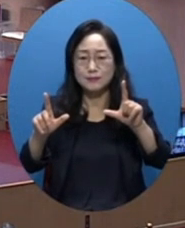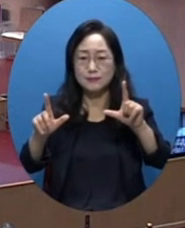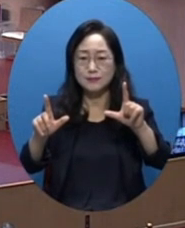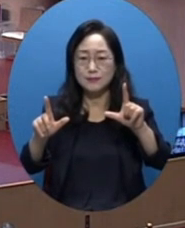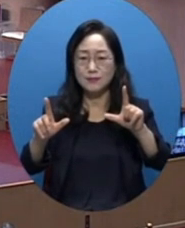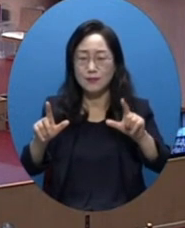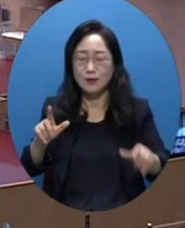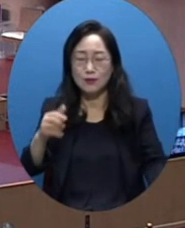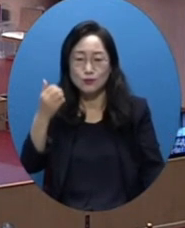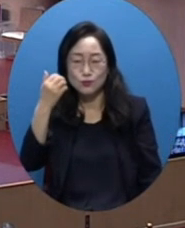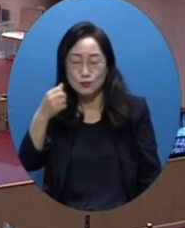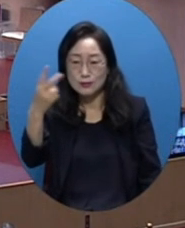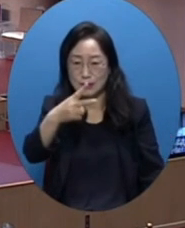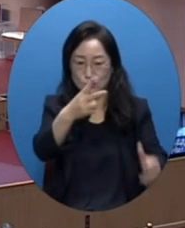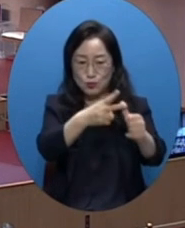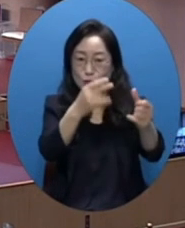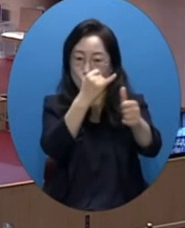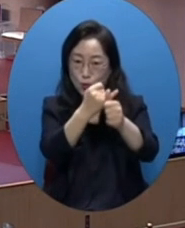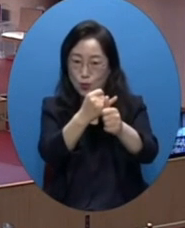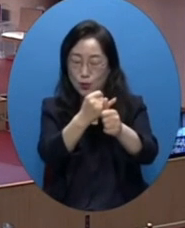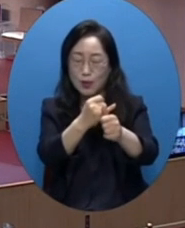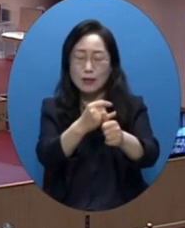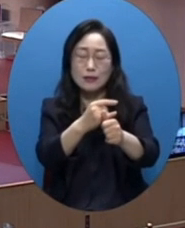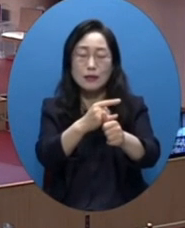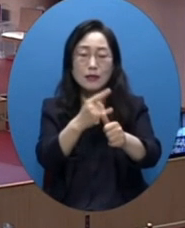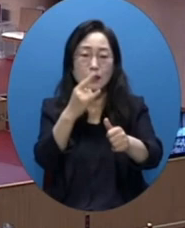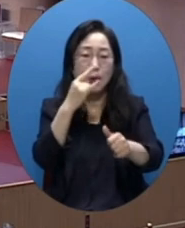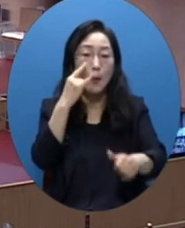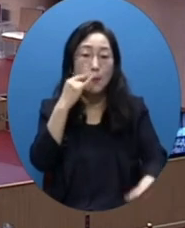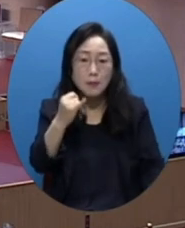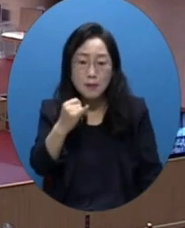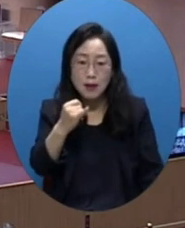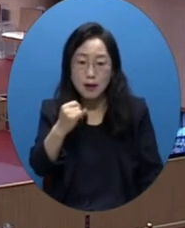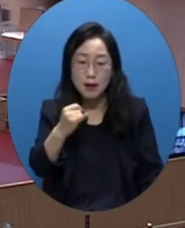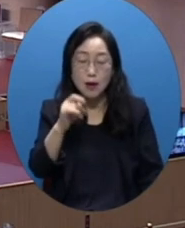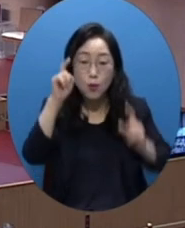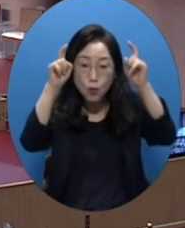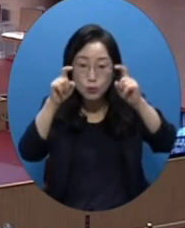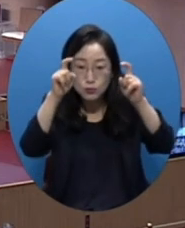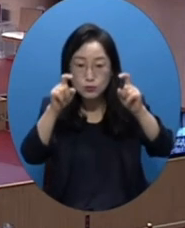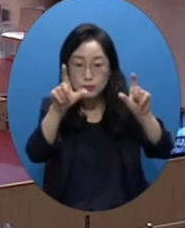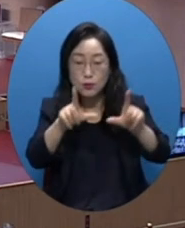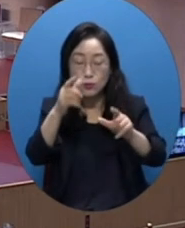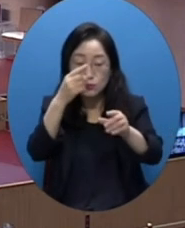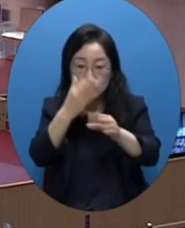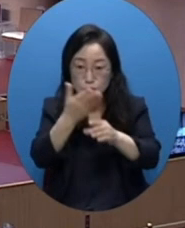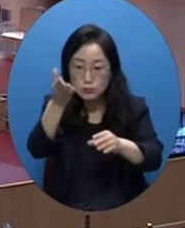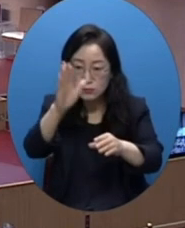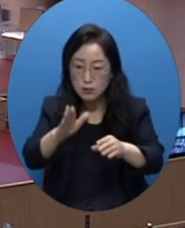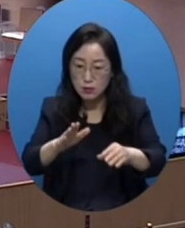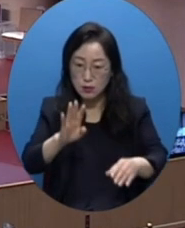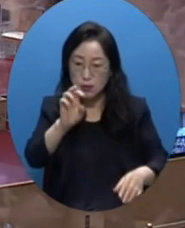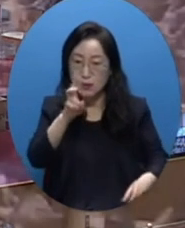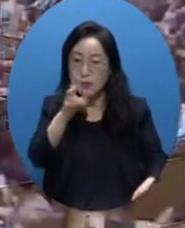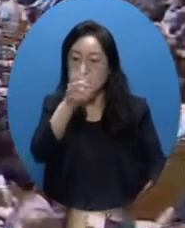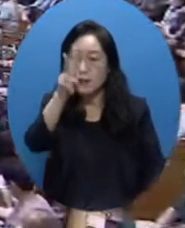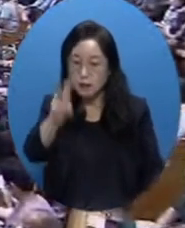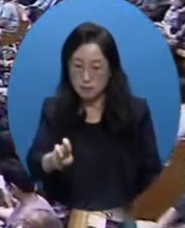재혼해서 호주에 살고 있는 친정어머니가 폐암 말기로 시한부 인생 선고를 받게